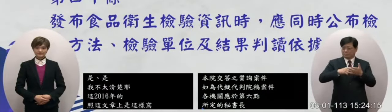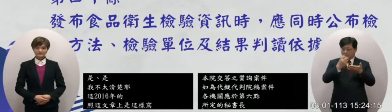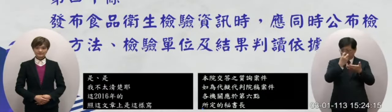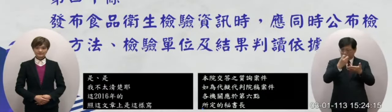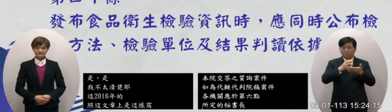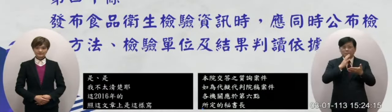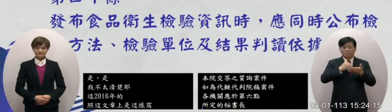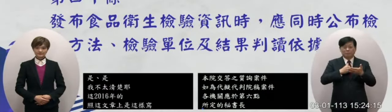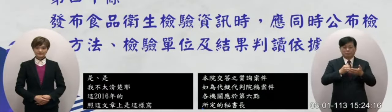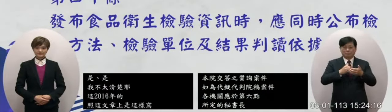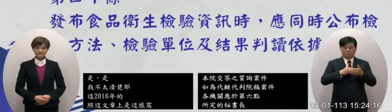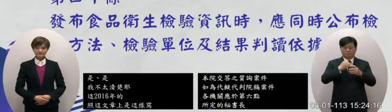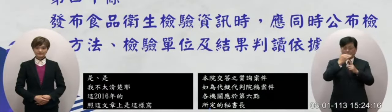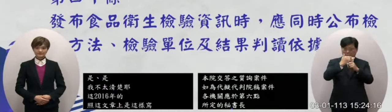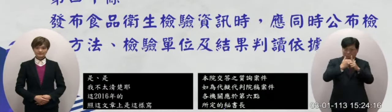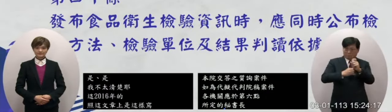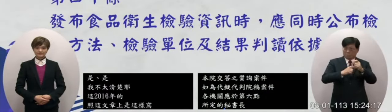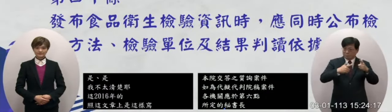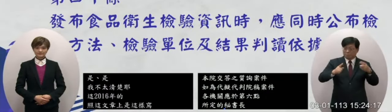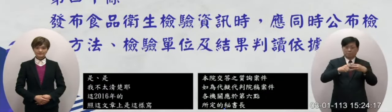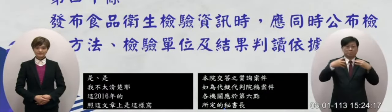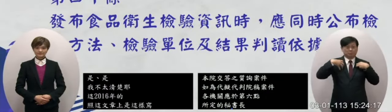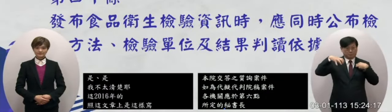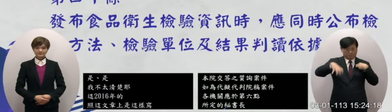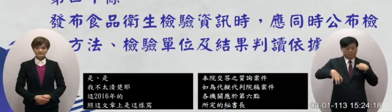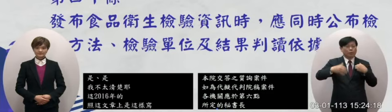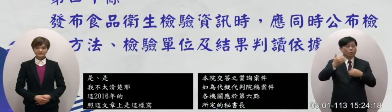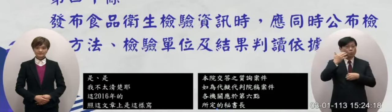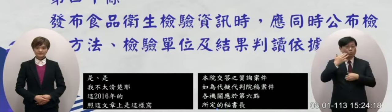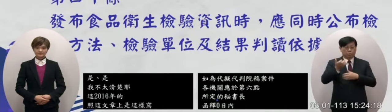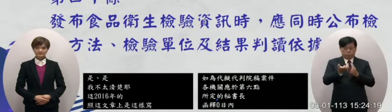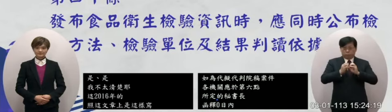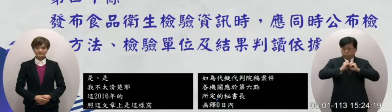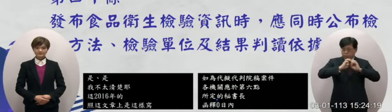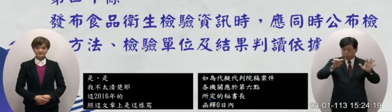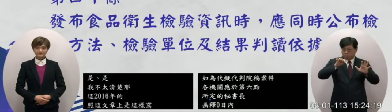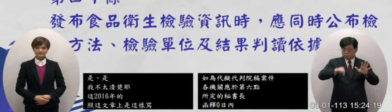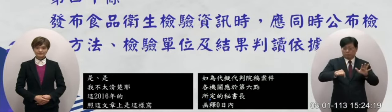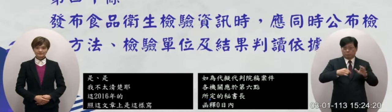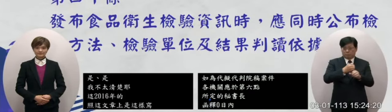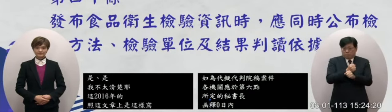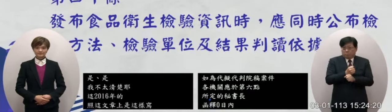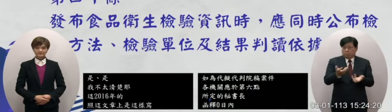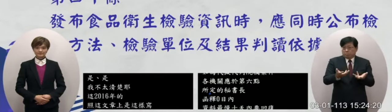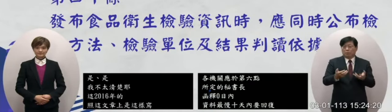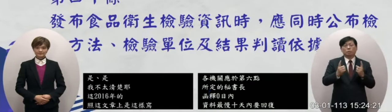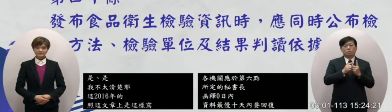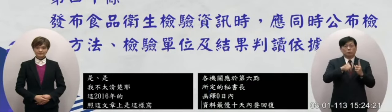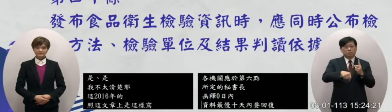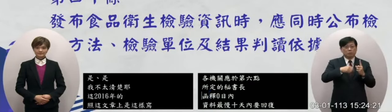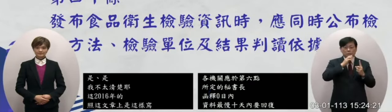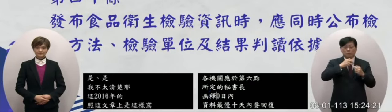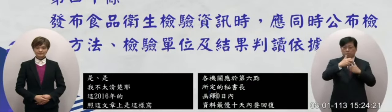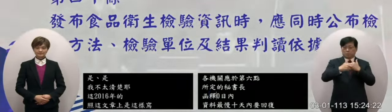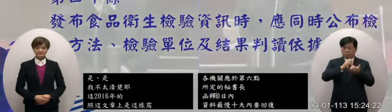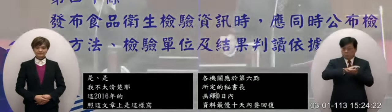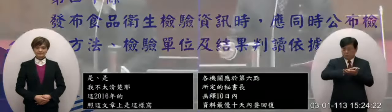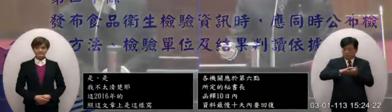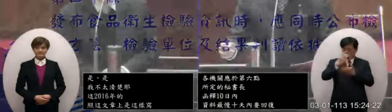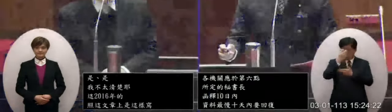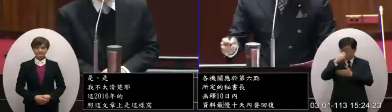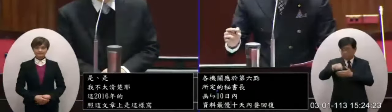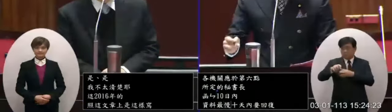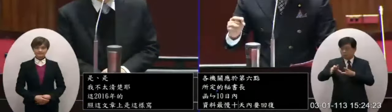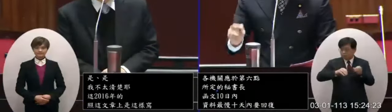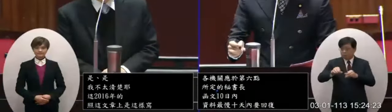就是各级主管机关在发布预警措施时，对于所发布的食品卫生检验资讯